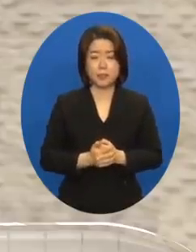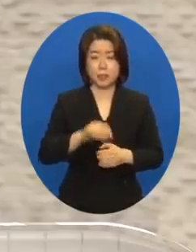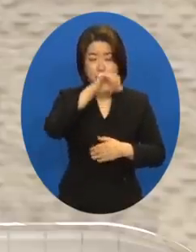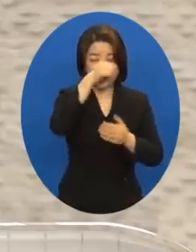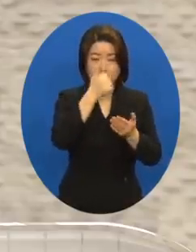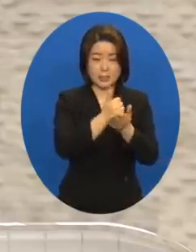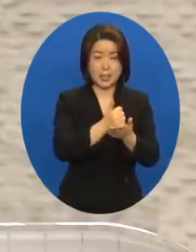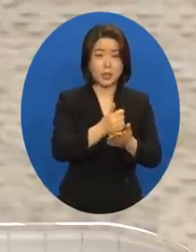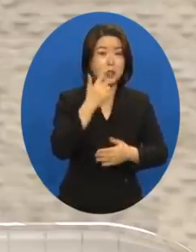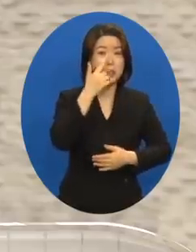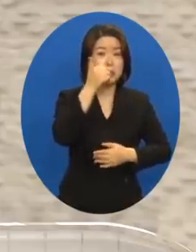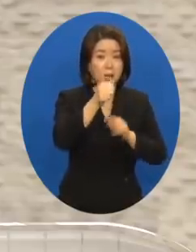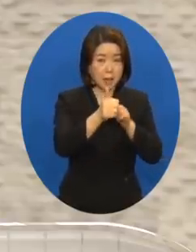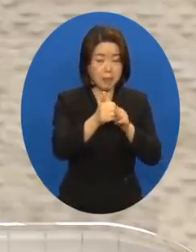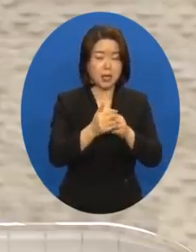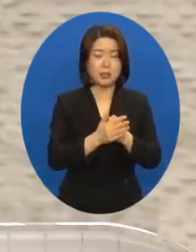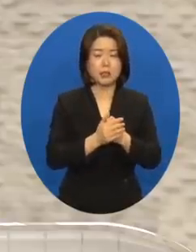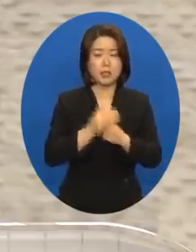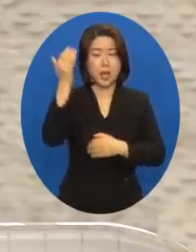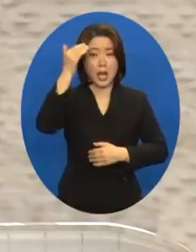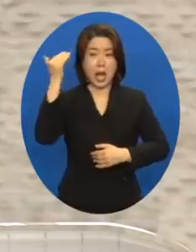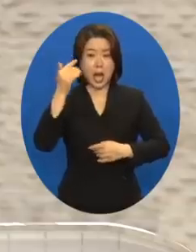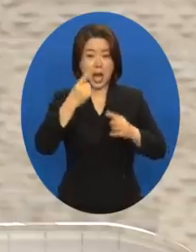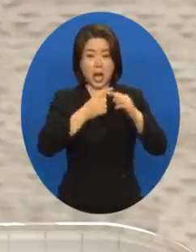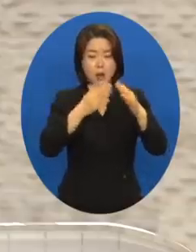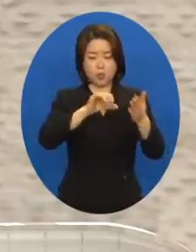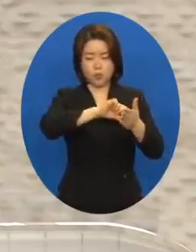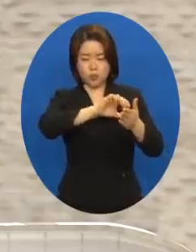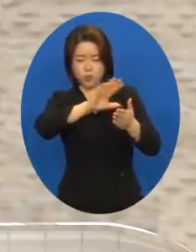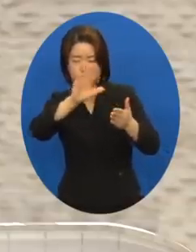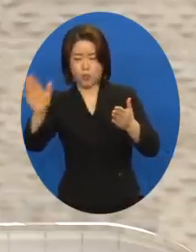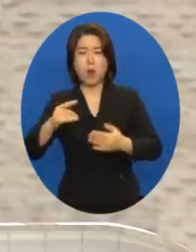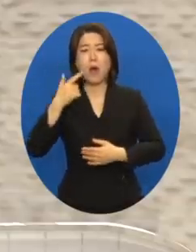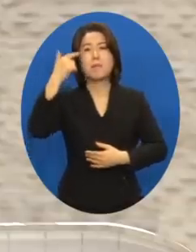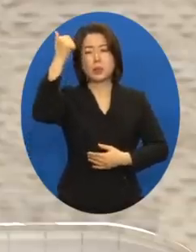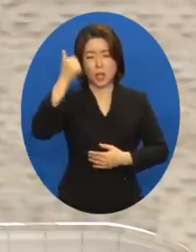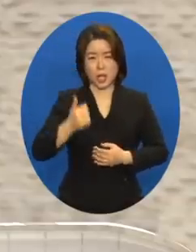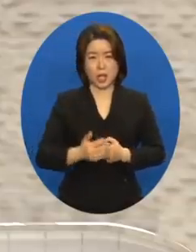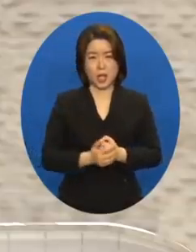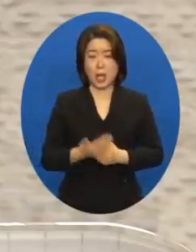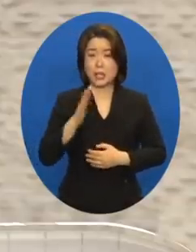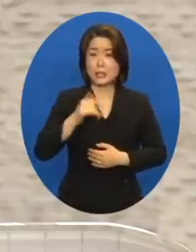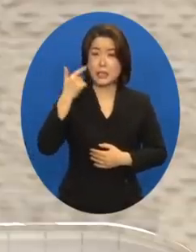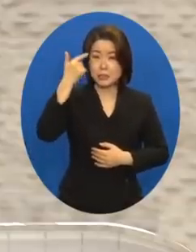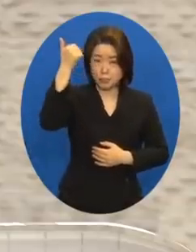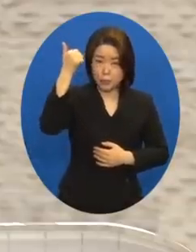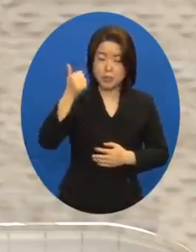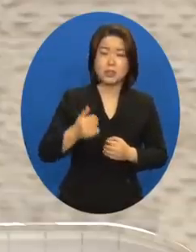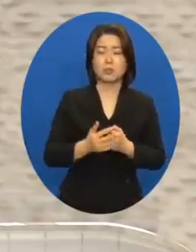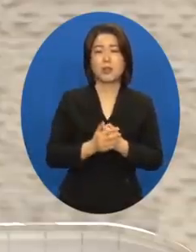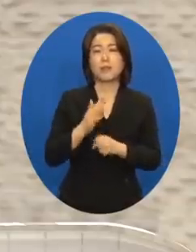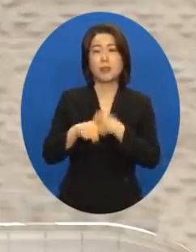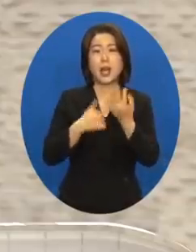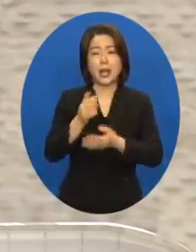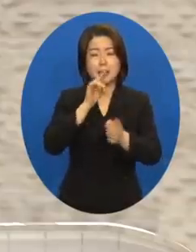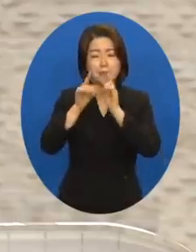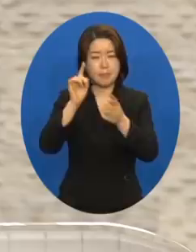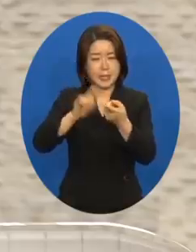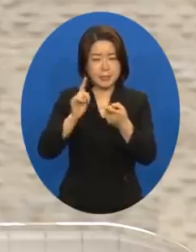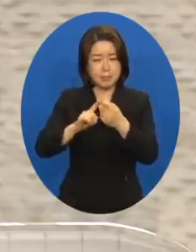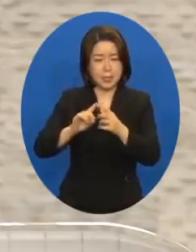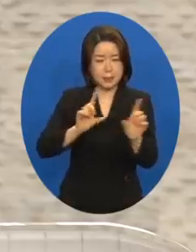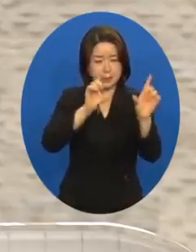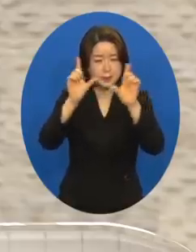한국에서 아주 유명한 교회 목사님 이십니다 그런데 그 목사님은 하나님의 말씀대로 살아야